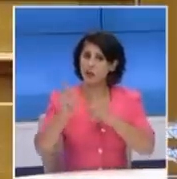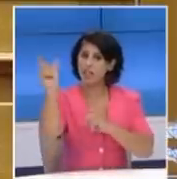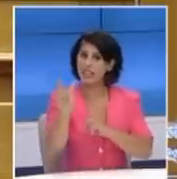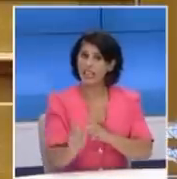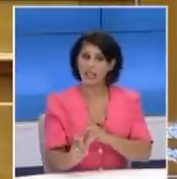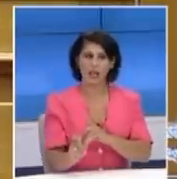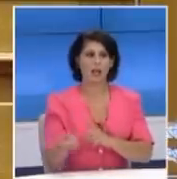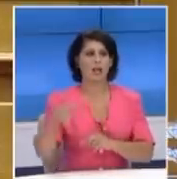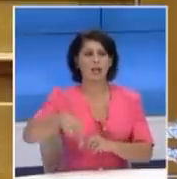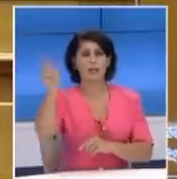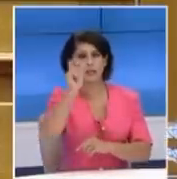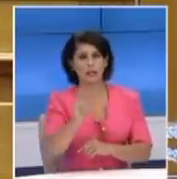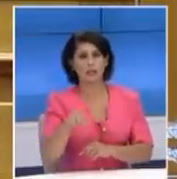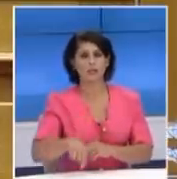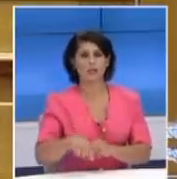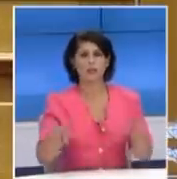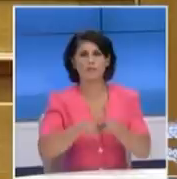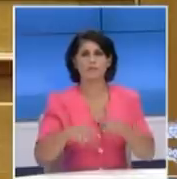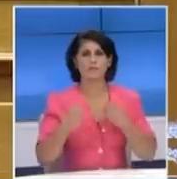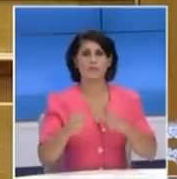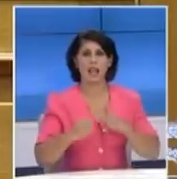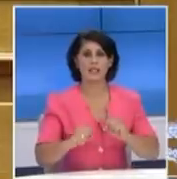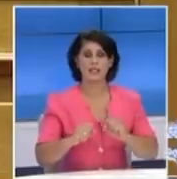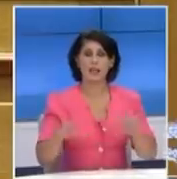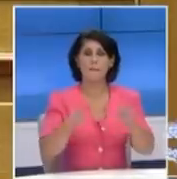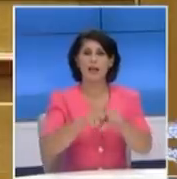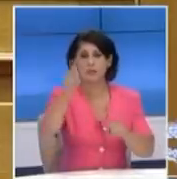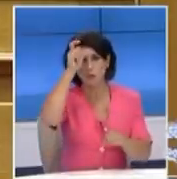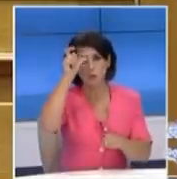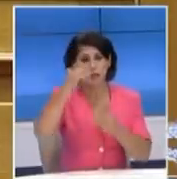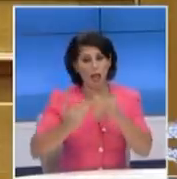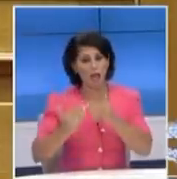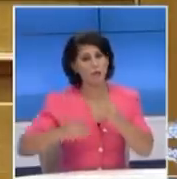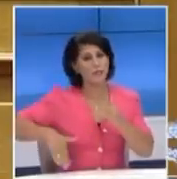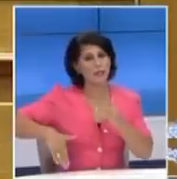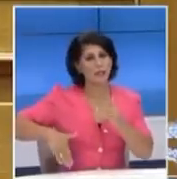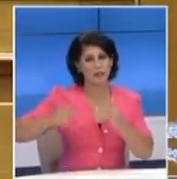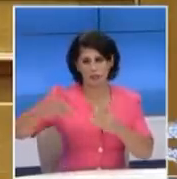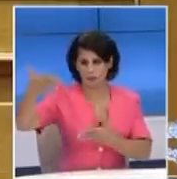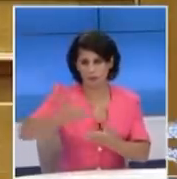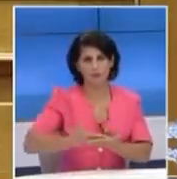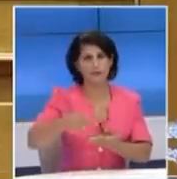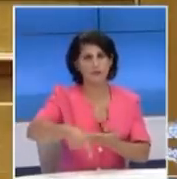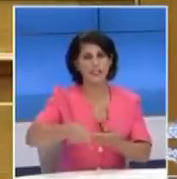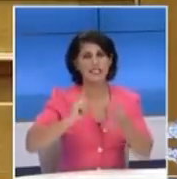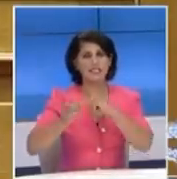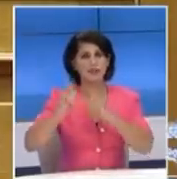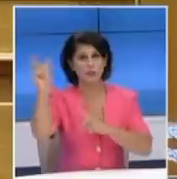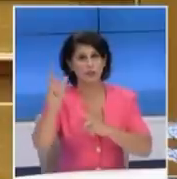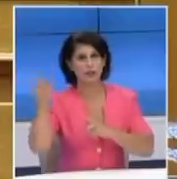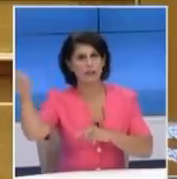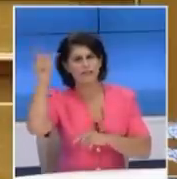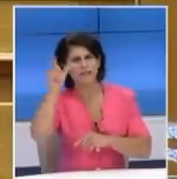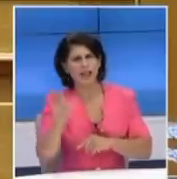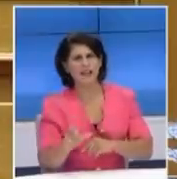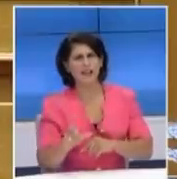Η οποία η Ιταλία τώρα κάνει κοινά γυμνάσια με την Τουρκία κάτω από την Κρήτη. Την ώρα που φέρετε εδώ την συμφωνία με την Ιταλία, οι Ιταλοί